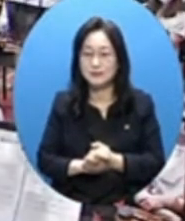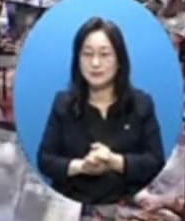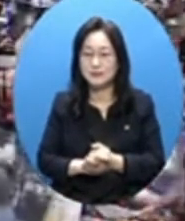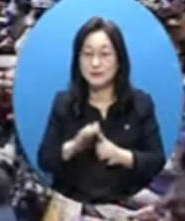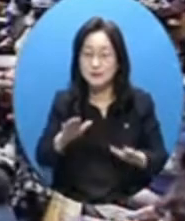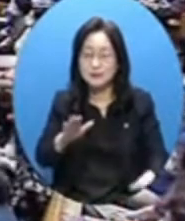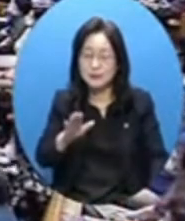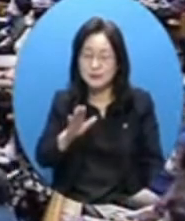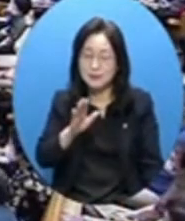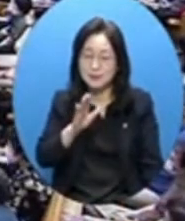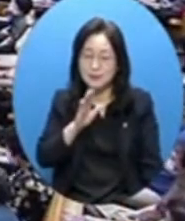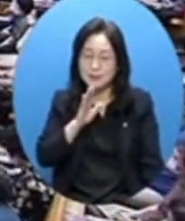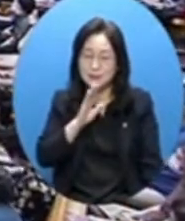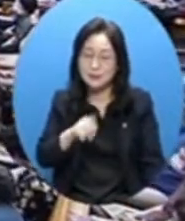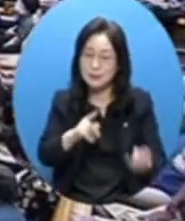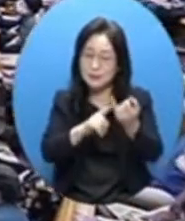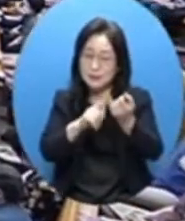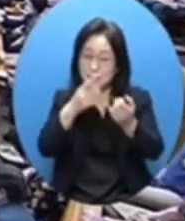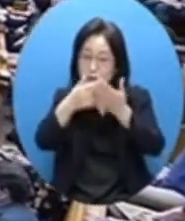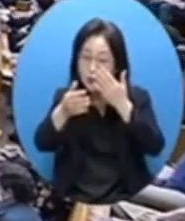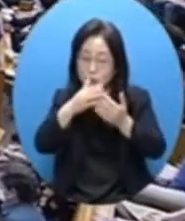가장 큰 본인이